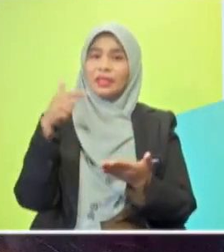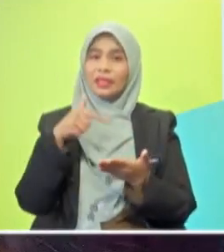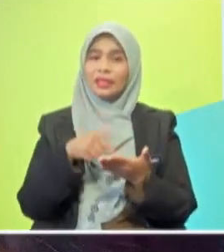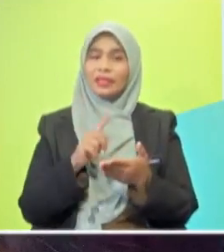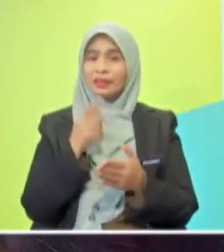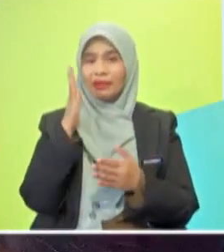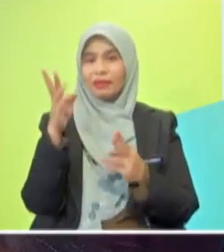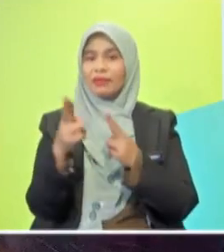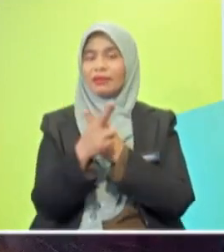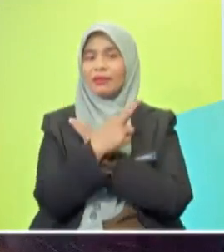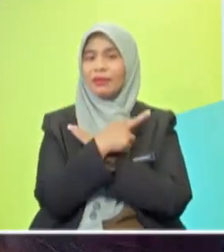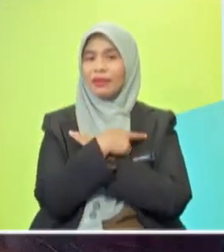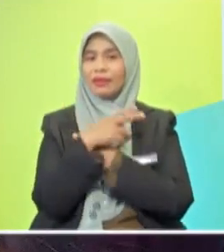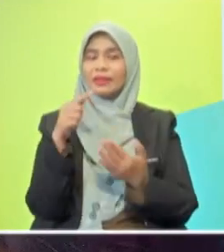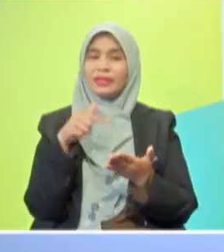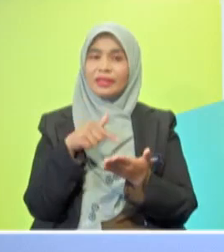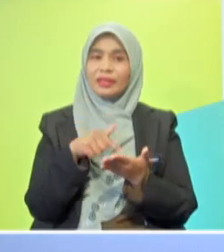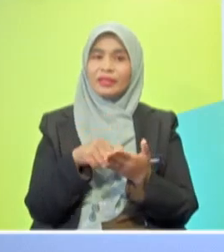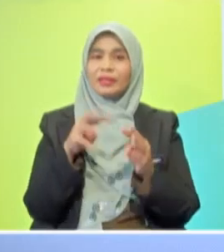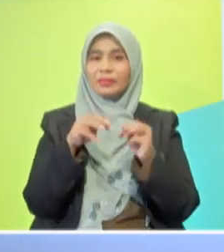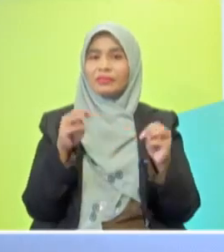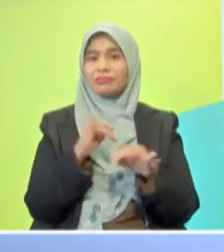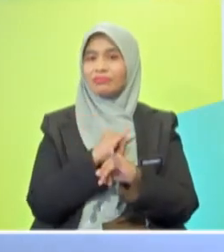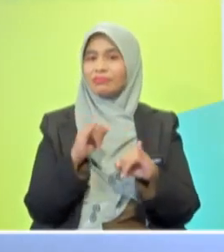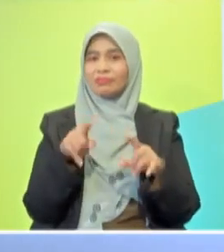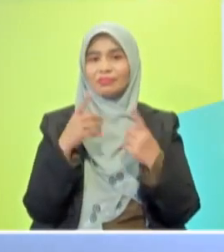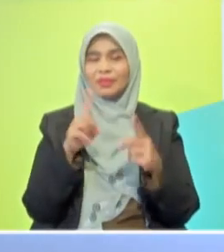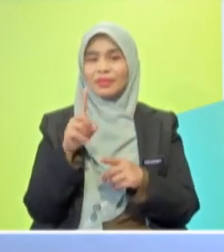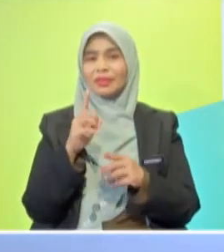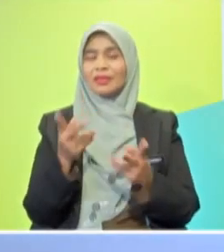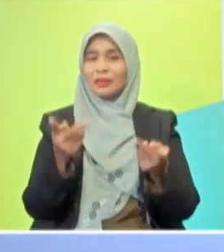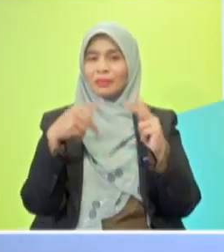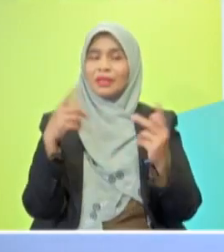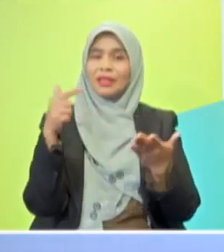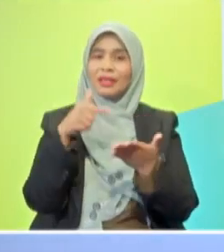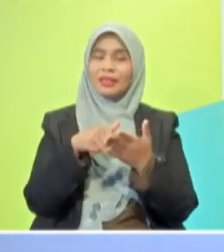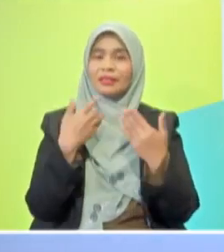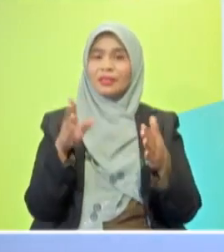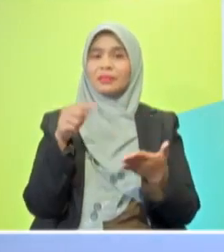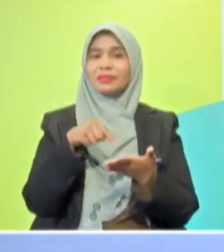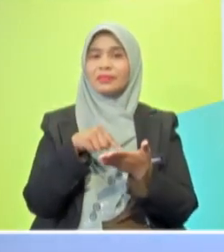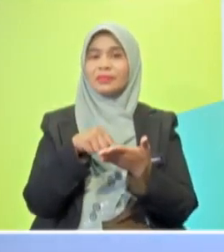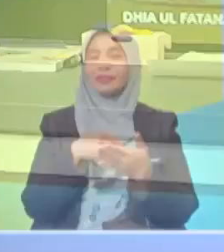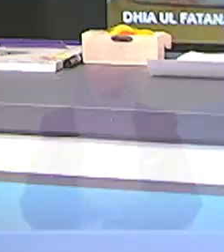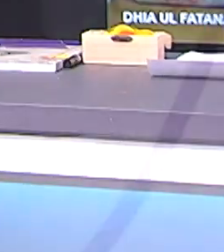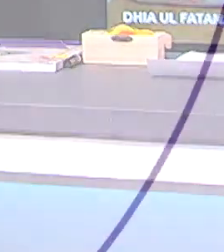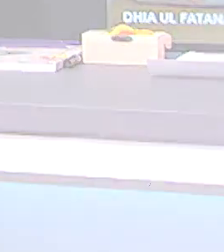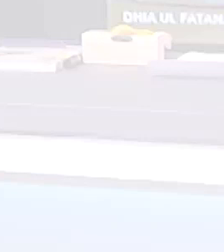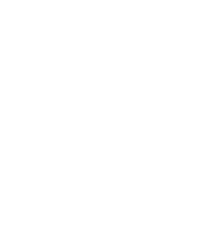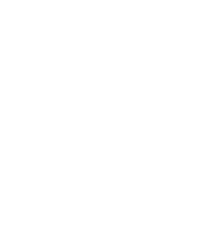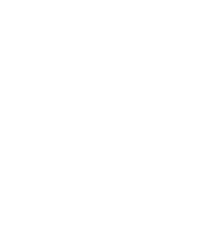seketika, Ustazah. Baik, ya, dan murid-murid sekalian, jangan ke mana-mana. Kembali selepas ini, Didik TV KPM.